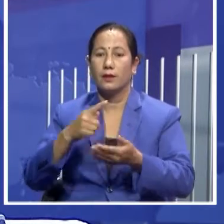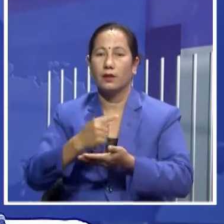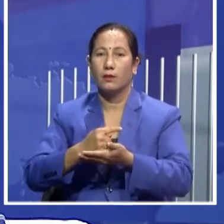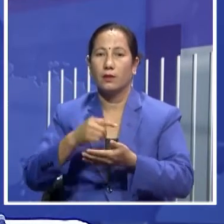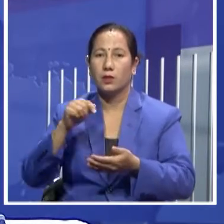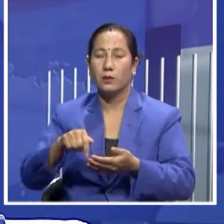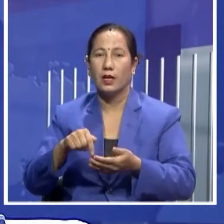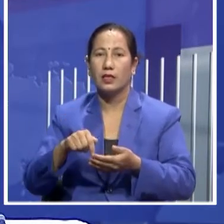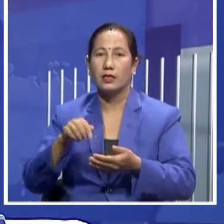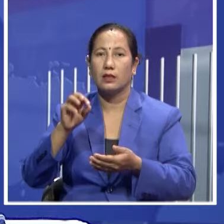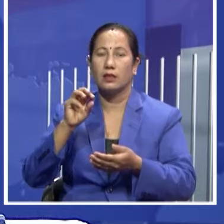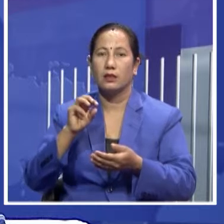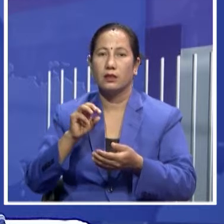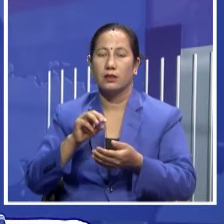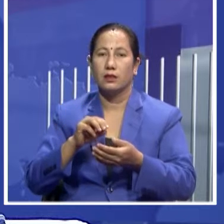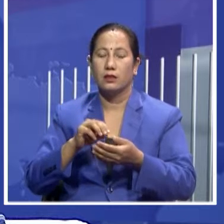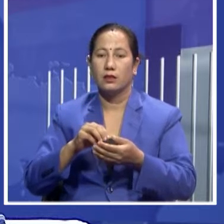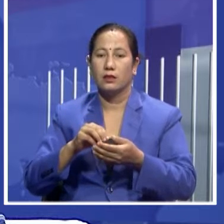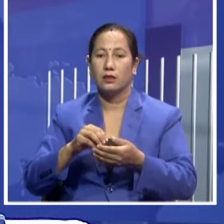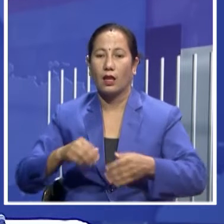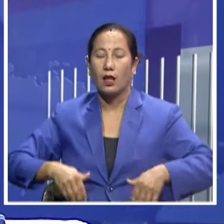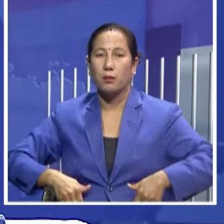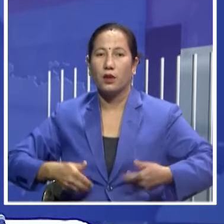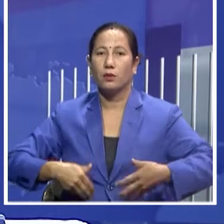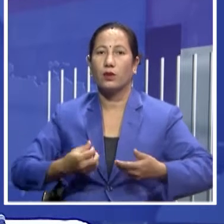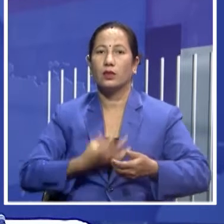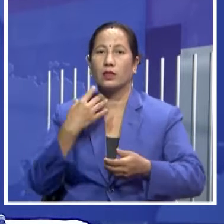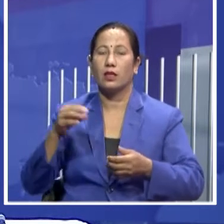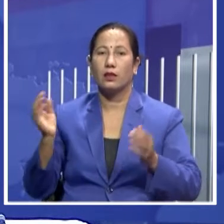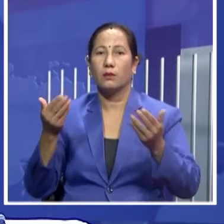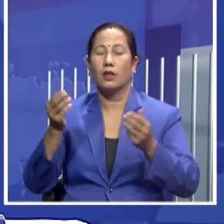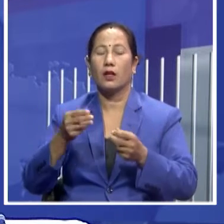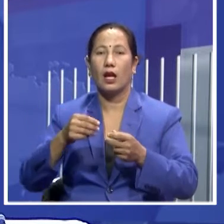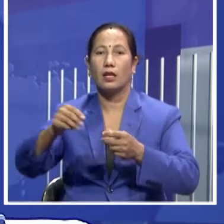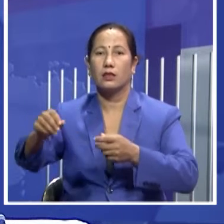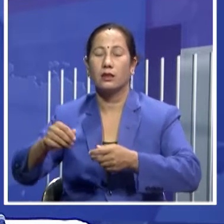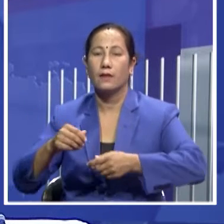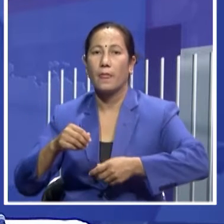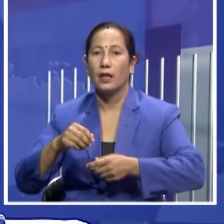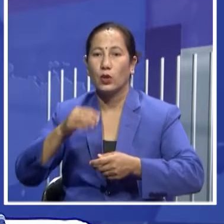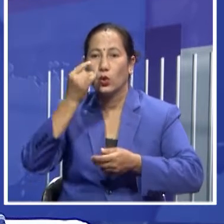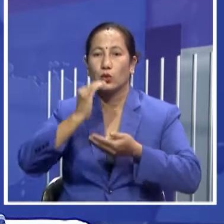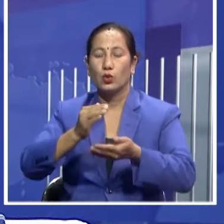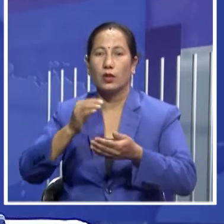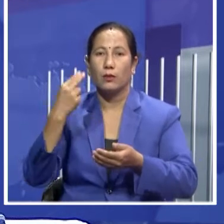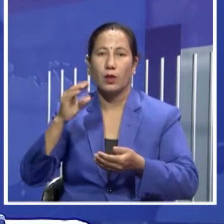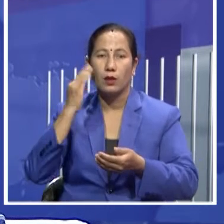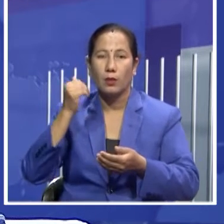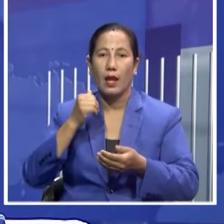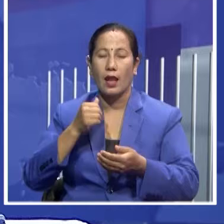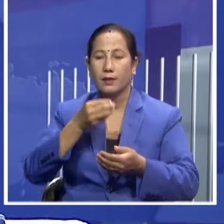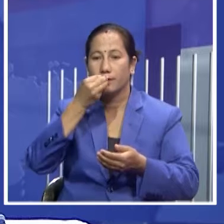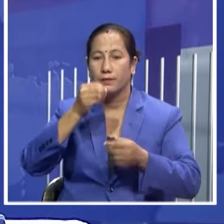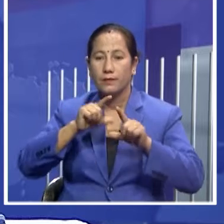कपिलवस्तुमा आज 360 पर्व हर्षोल्लासका साथ मनाइँदैछ। पुत्रवती अर्थात् छोरा भएका महिलाहरू व्रत